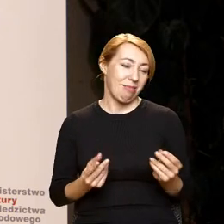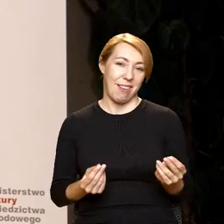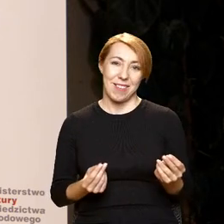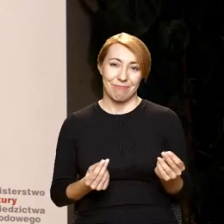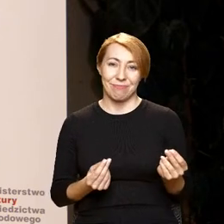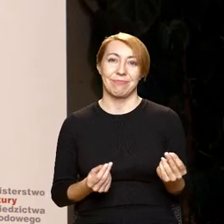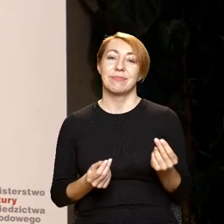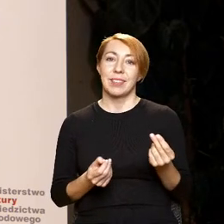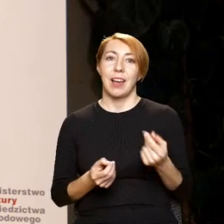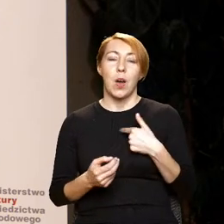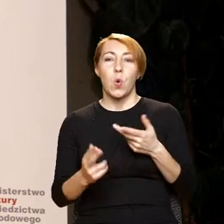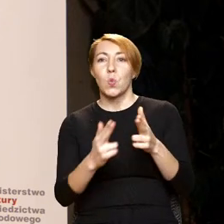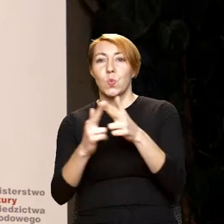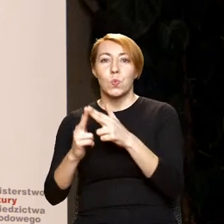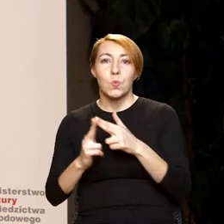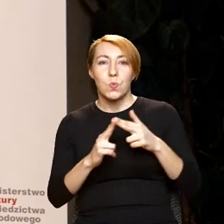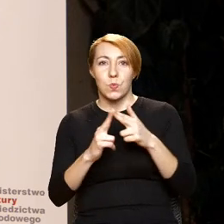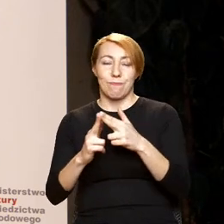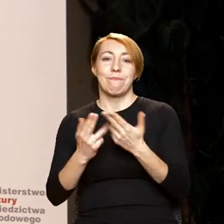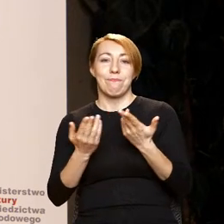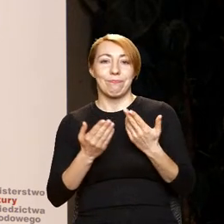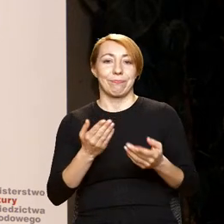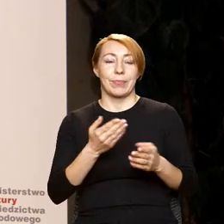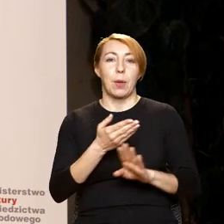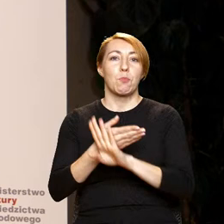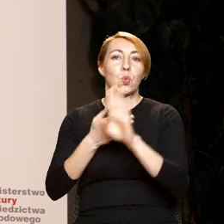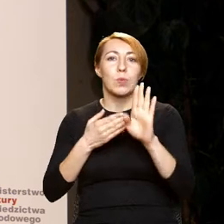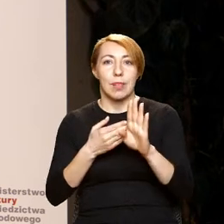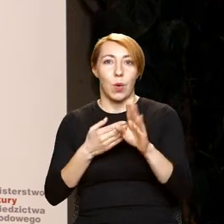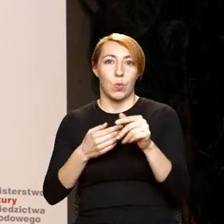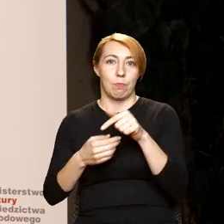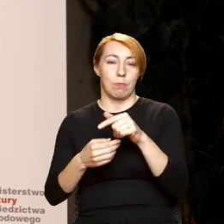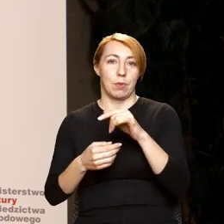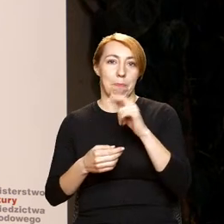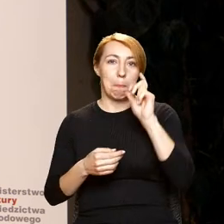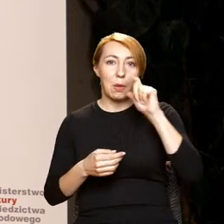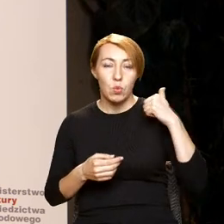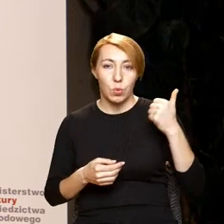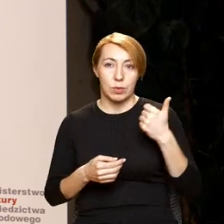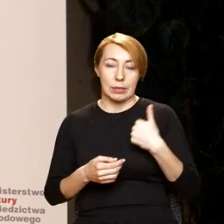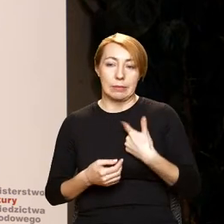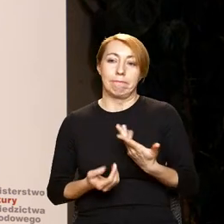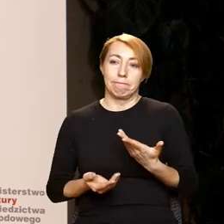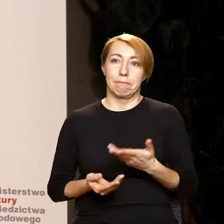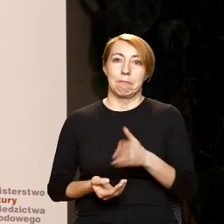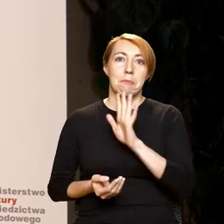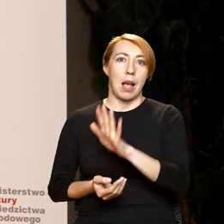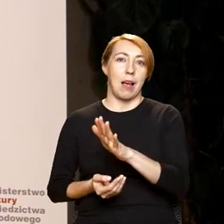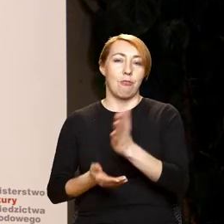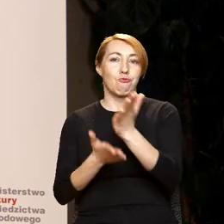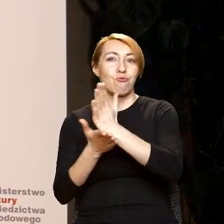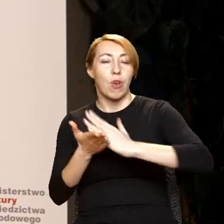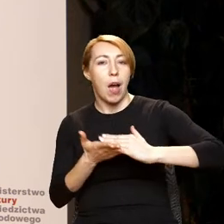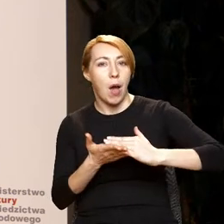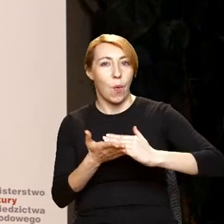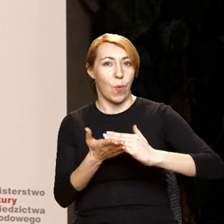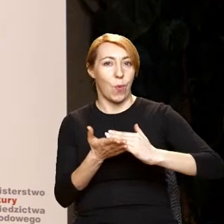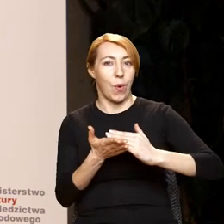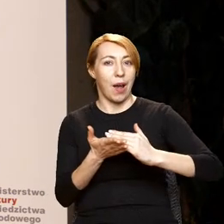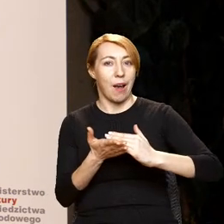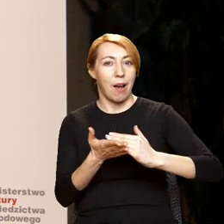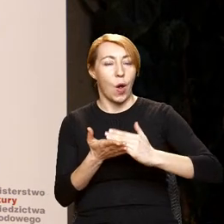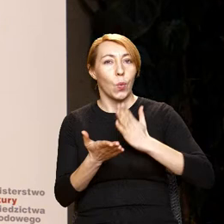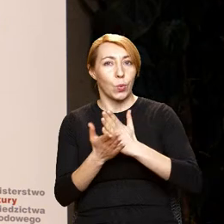skontaktowałam się oczywiście z Muzeum Józefa Piłsudskiego. Doszłam do wniosku, że już mają tutaj dział,